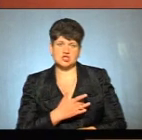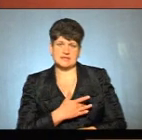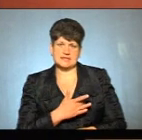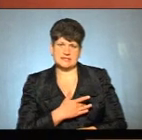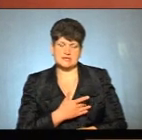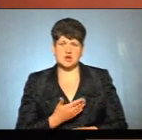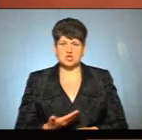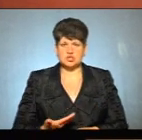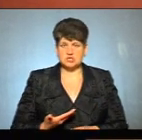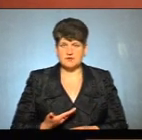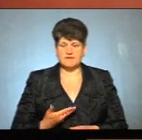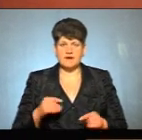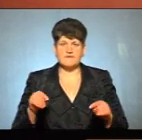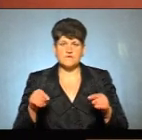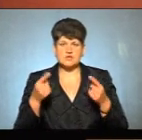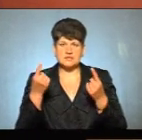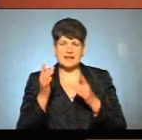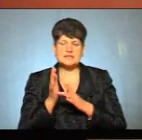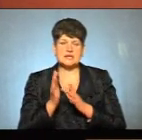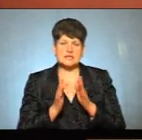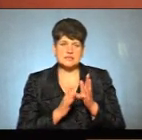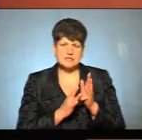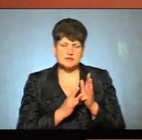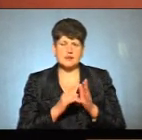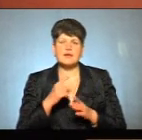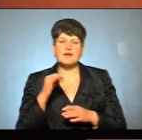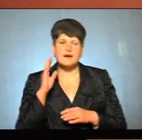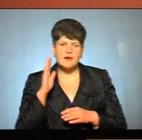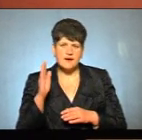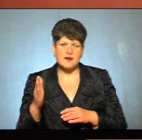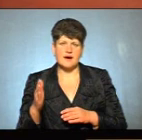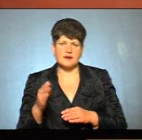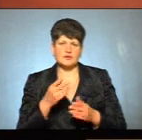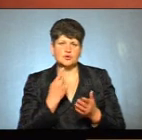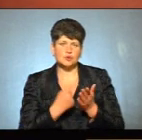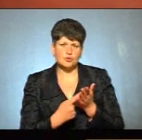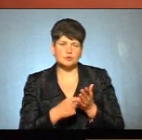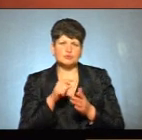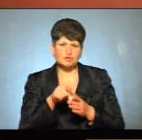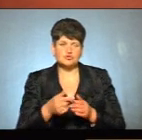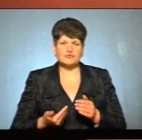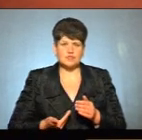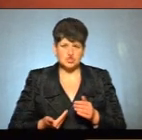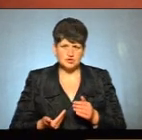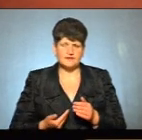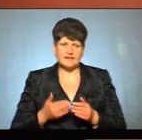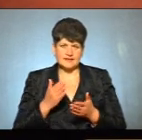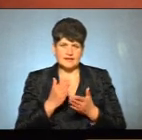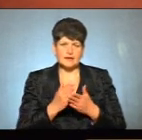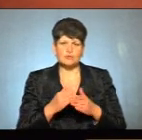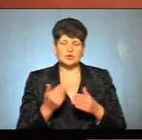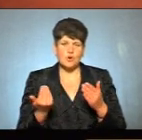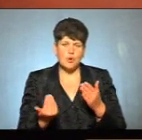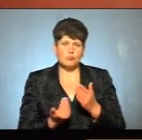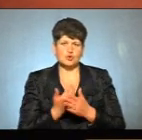живе воскреслий Христос. І хай свідченням того, що Він є живий, буде обновлене